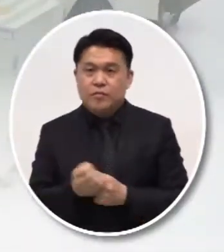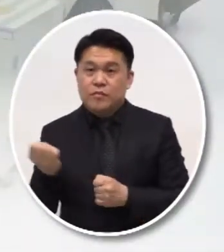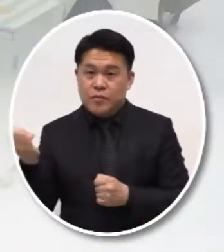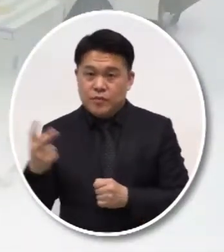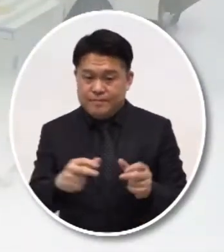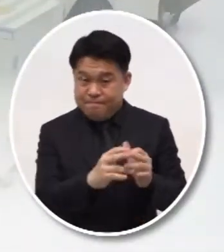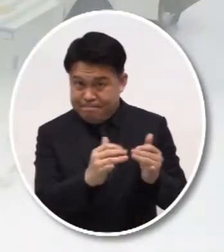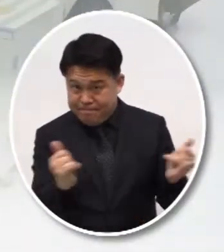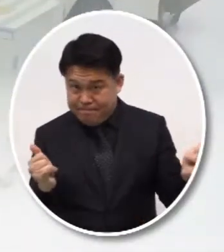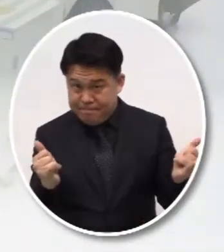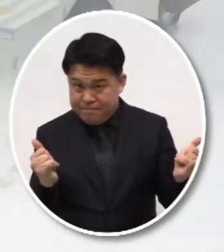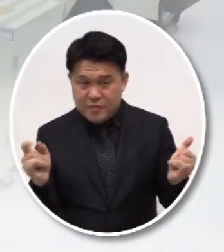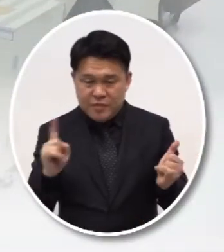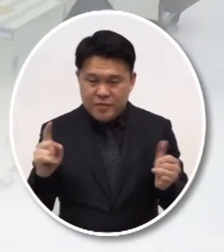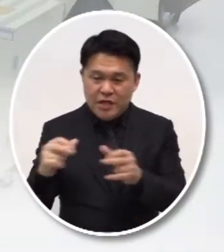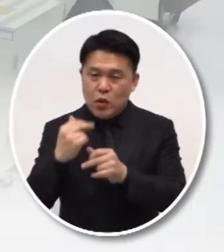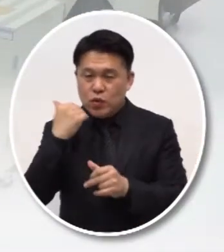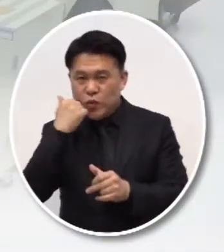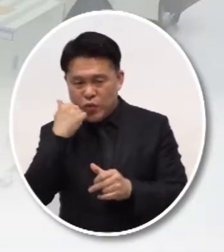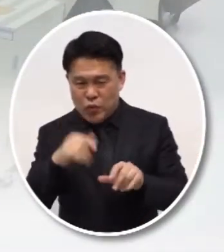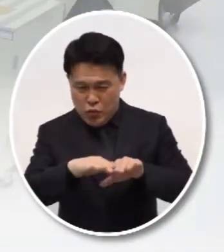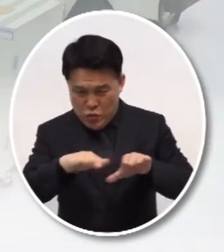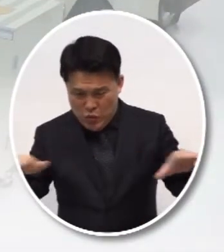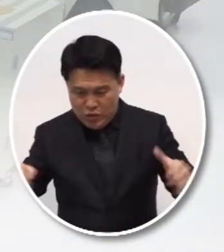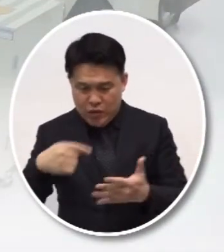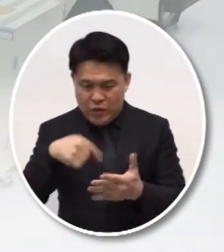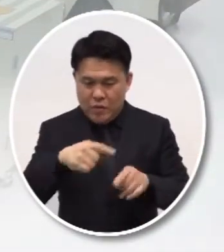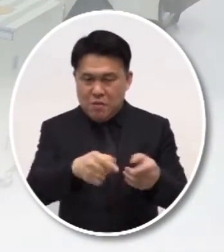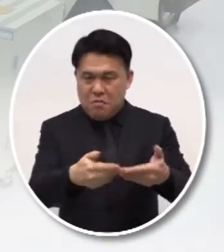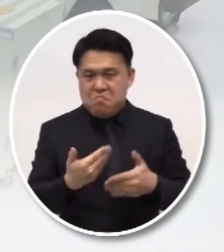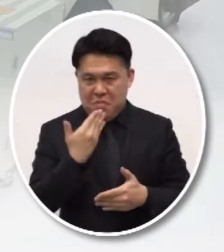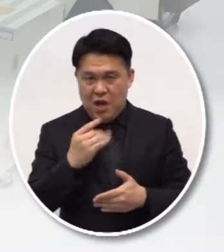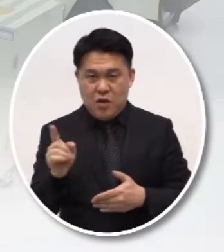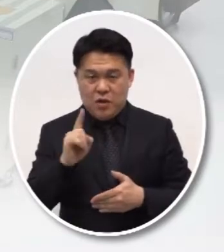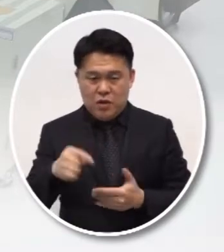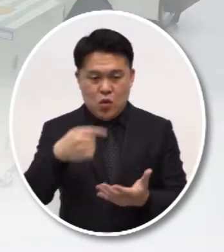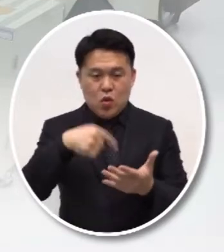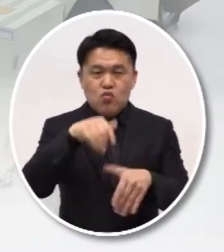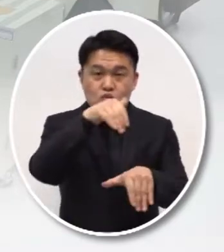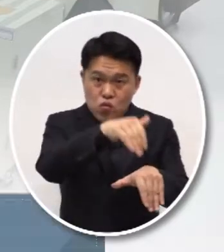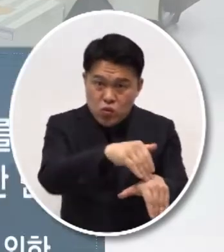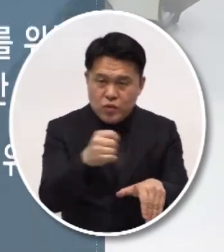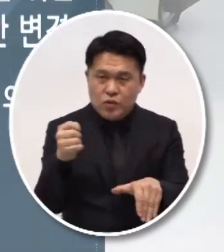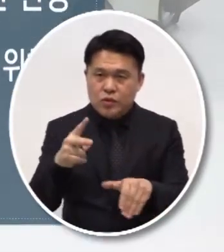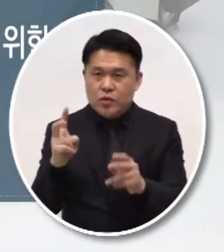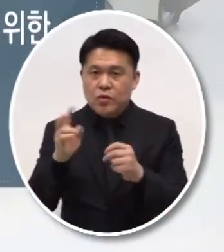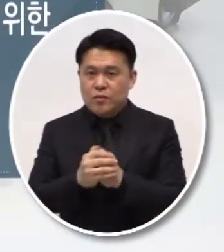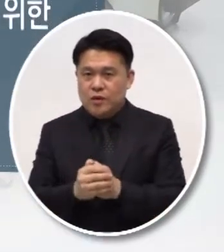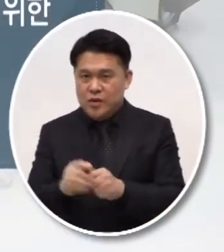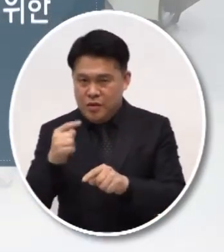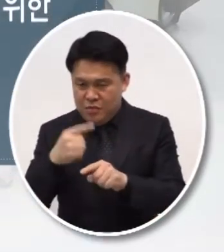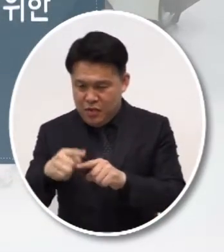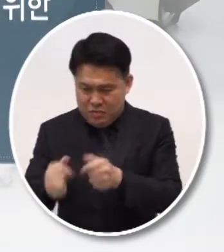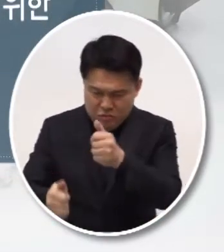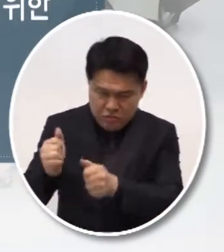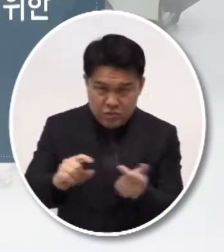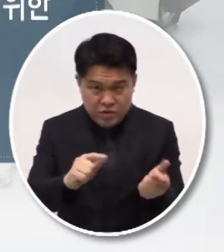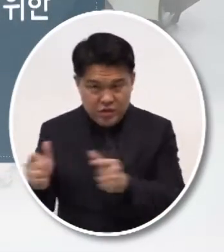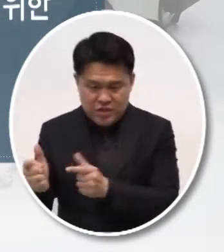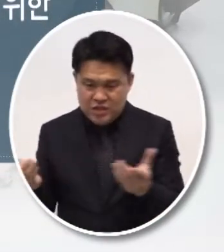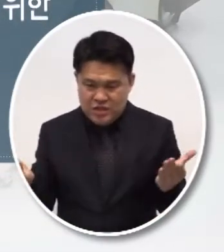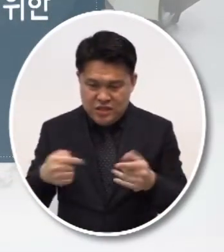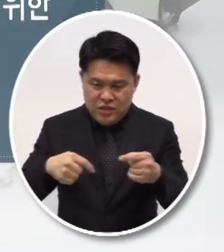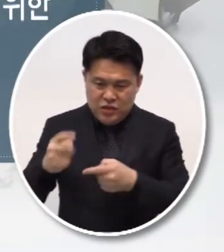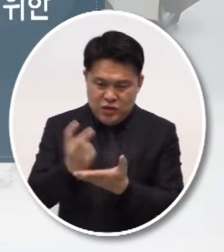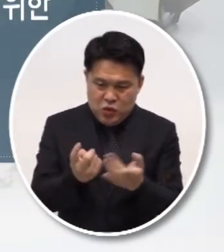또한 장애인이 동등하게 교육과 평가를 받을 수 있도록 교육 훈련, 시험 평가, 직무나